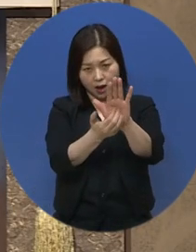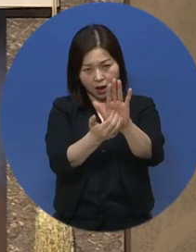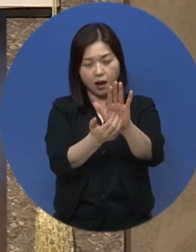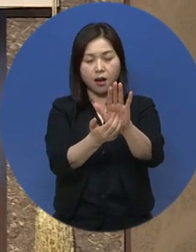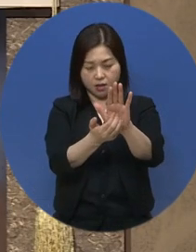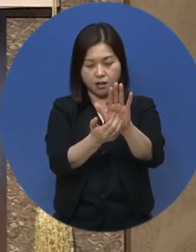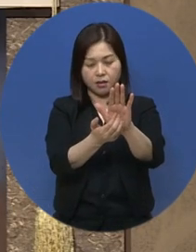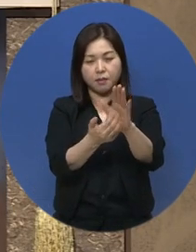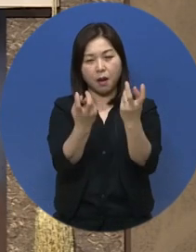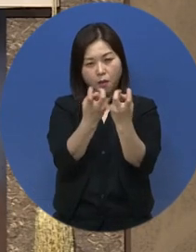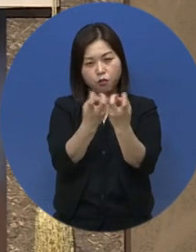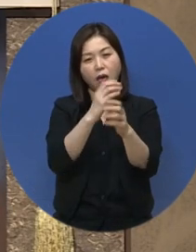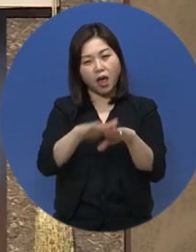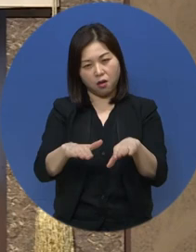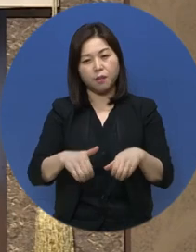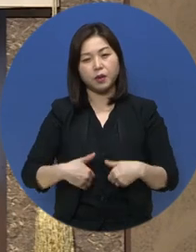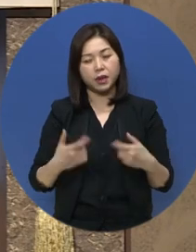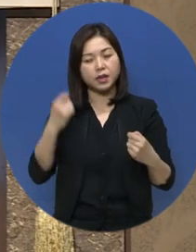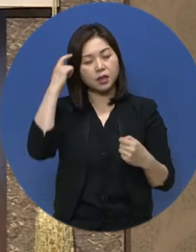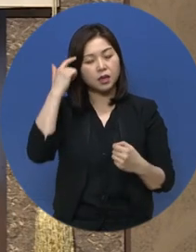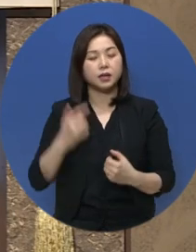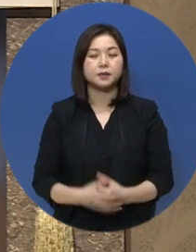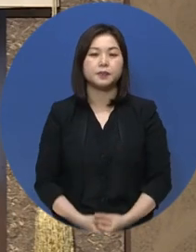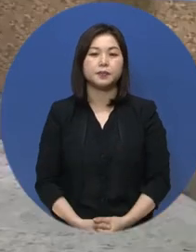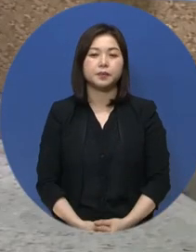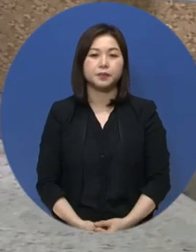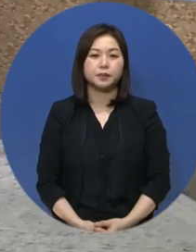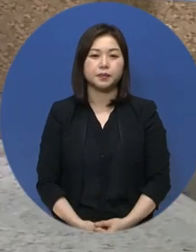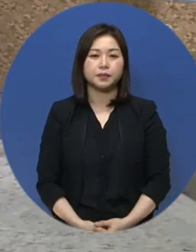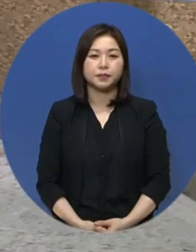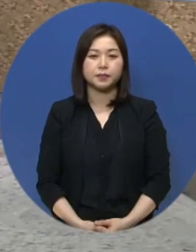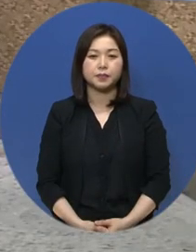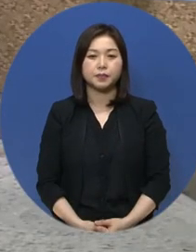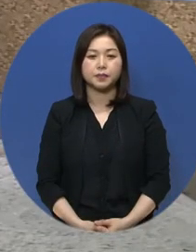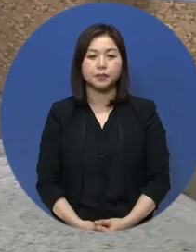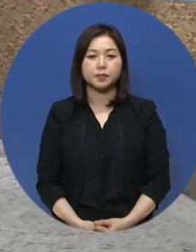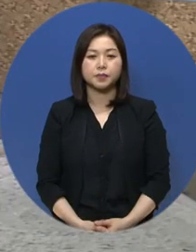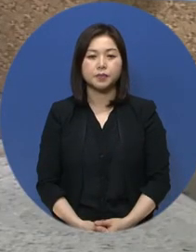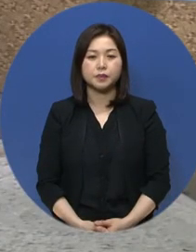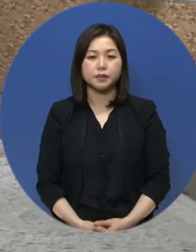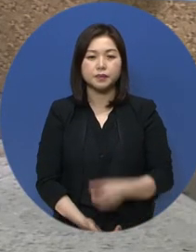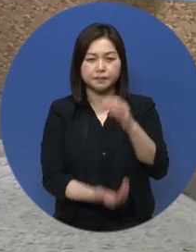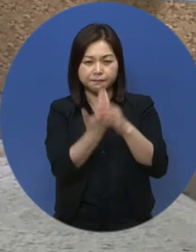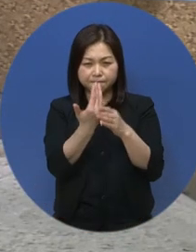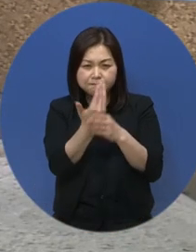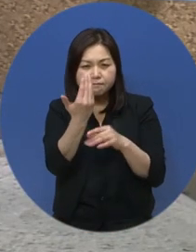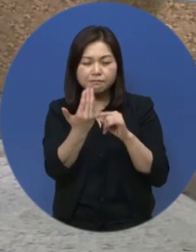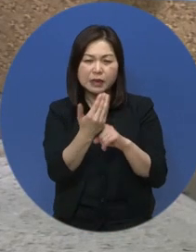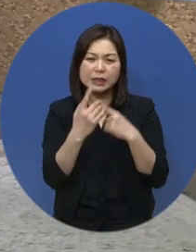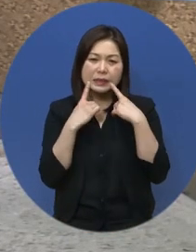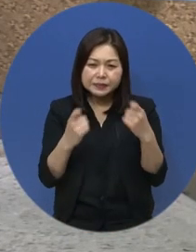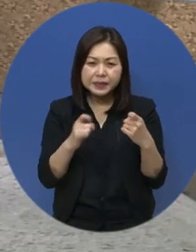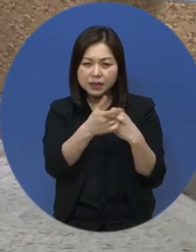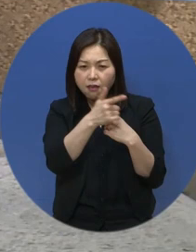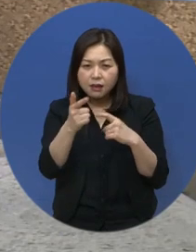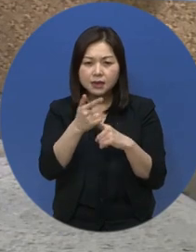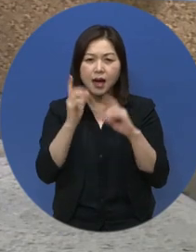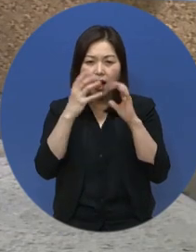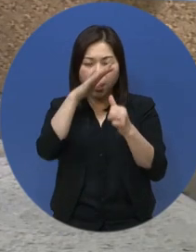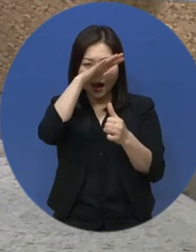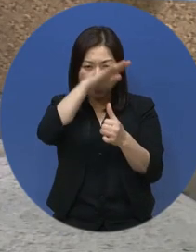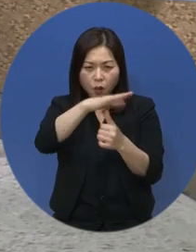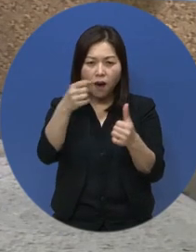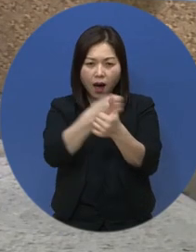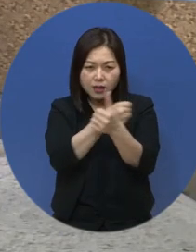접근하면 어떨까라는 생각을 좀 가지고 있습니다. 네, 그러니까 네. 계속해서 일어나는 이런 경악스러운 아동학대 사건이